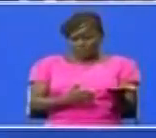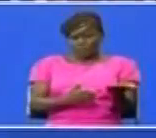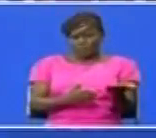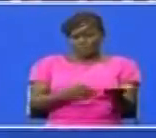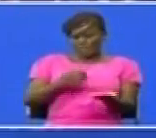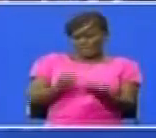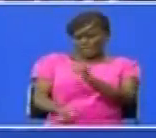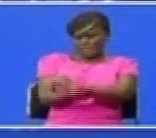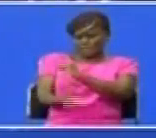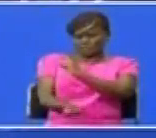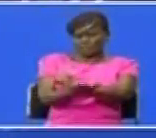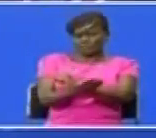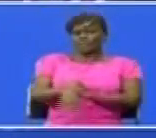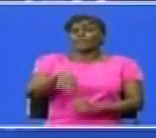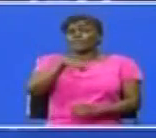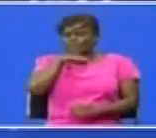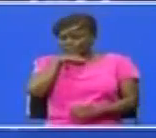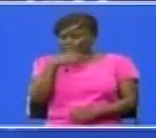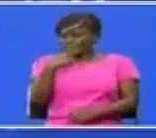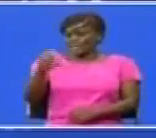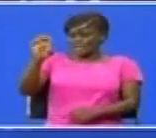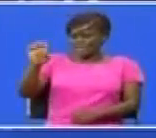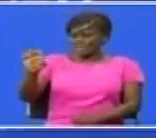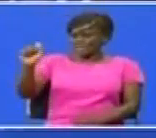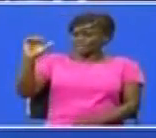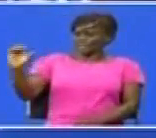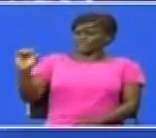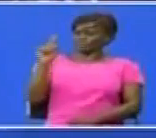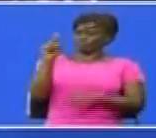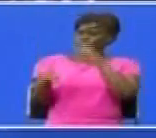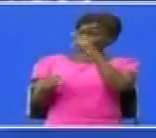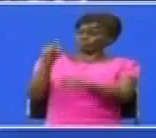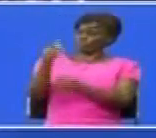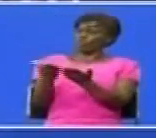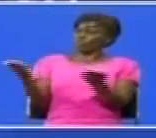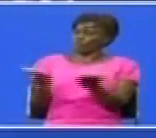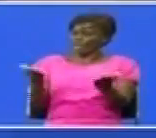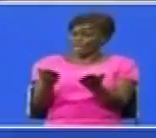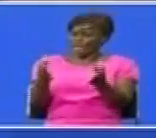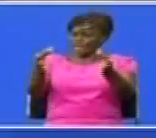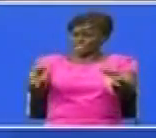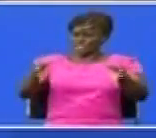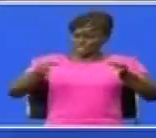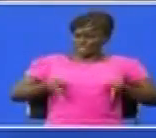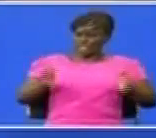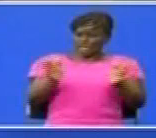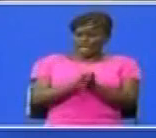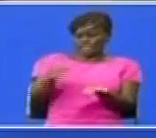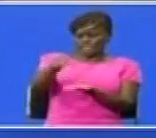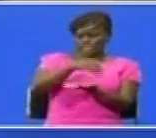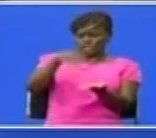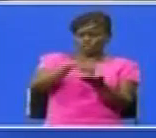hiyo ilieleza. Raila anasema EACC ielekeze joto lake kwa hazina ya taifa pamoja na benki kuu ya